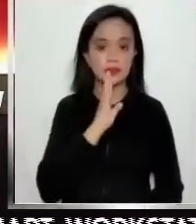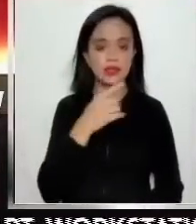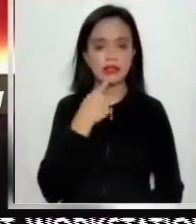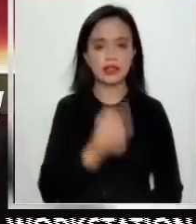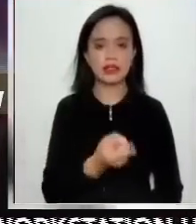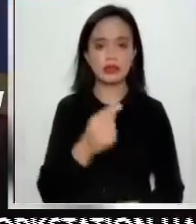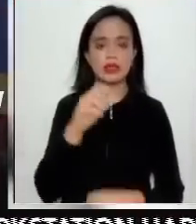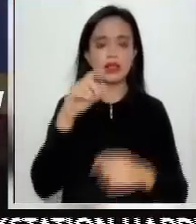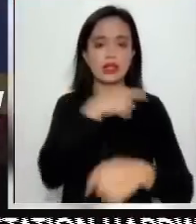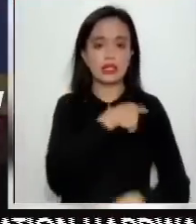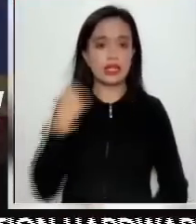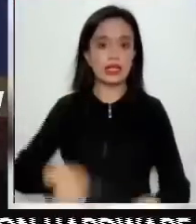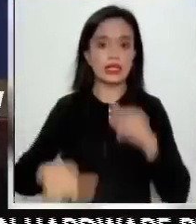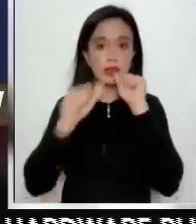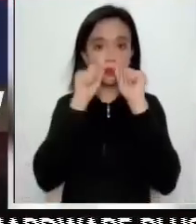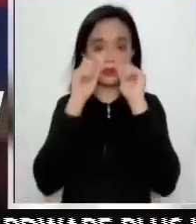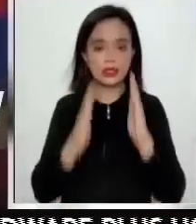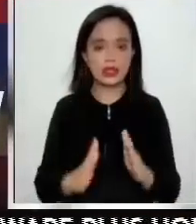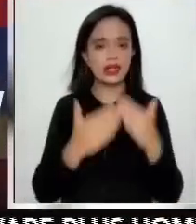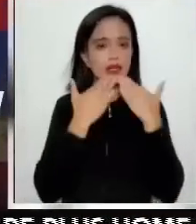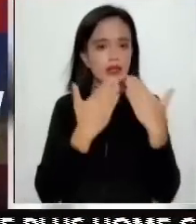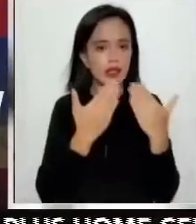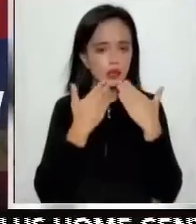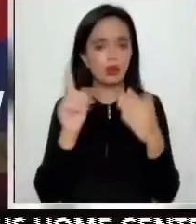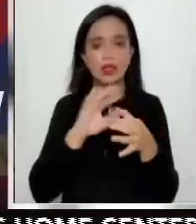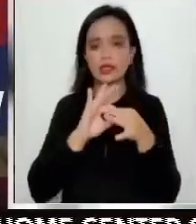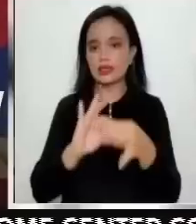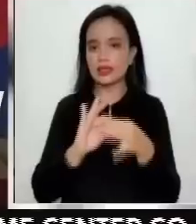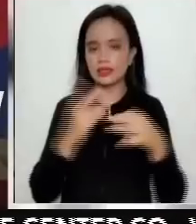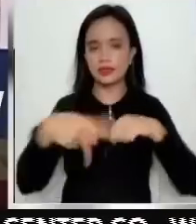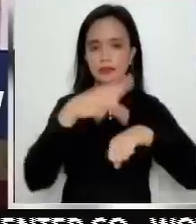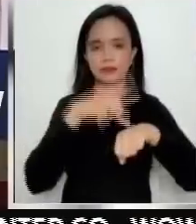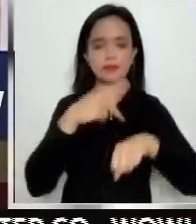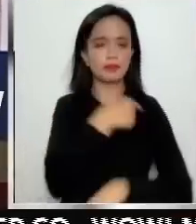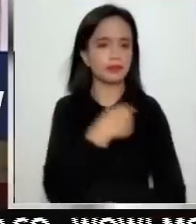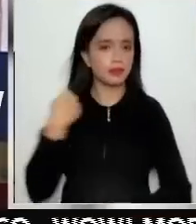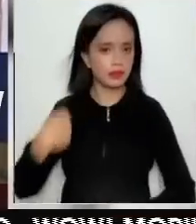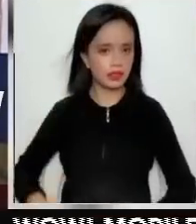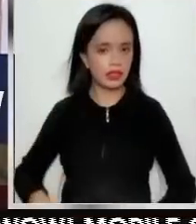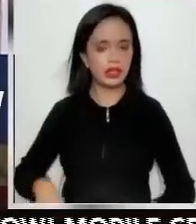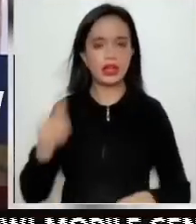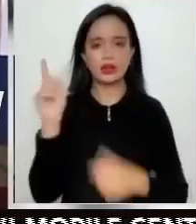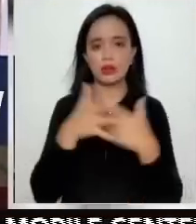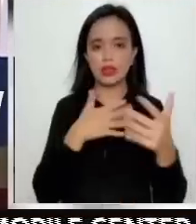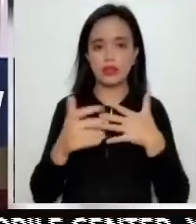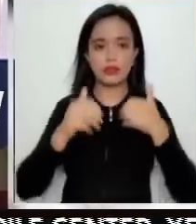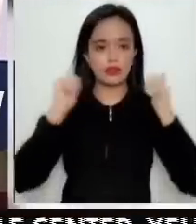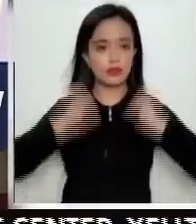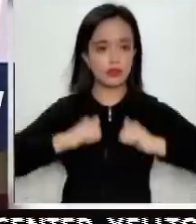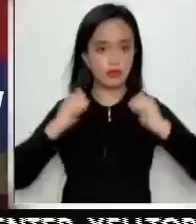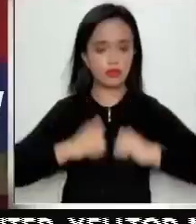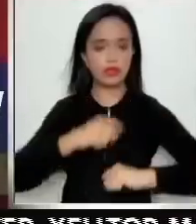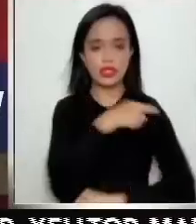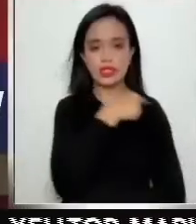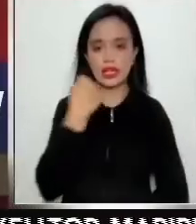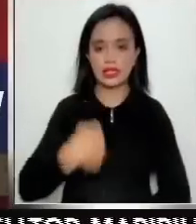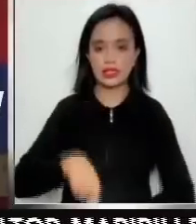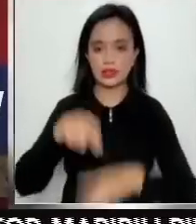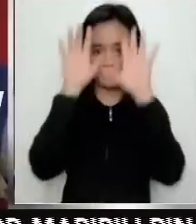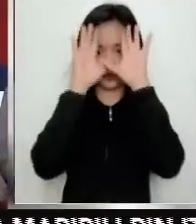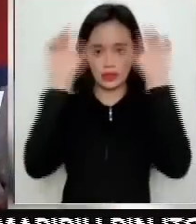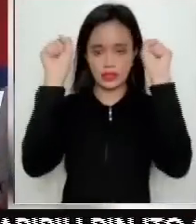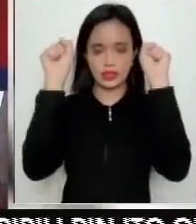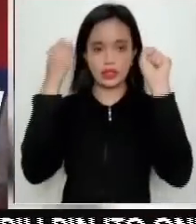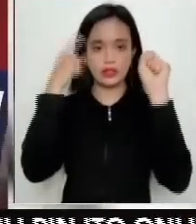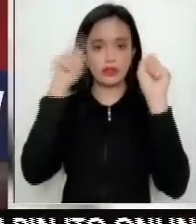Wang Xilian, ang mahabang relasyon ng Pilipinas sa China at ang mga naging kasunduan sa pagitan ni Chinese President Xi Jinping sa pagbisita sa